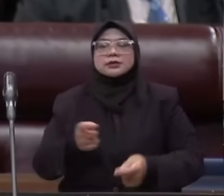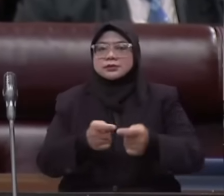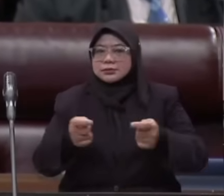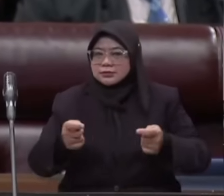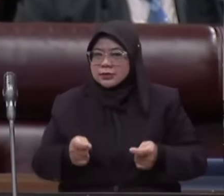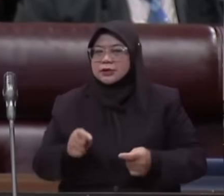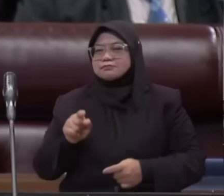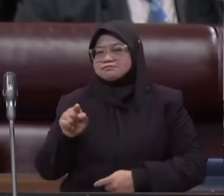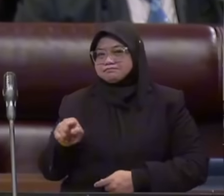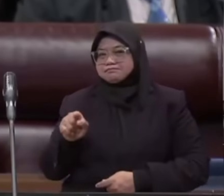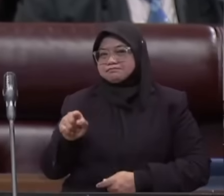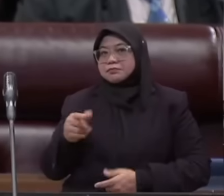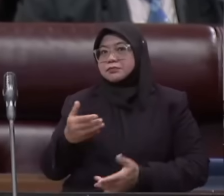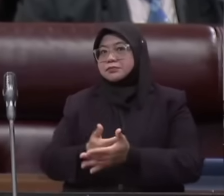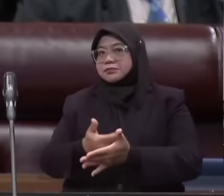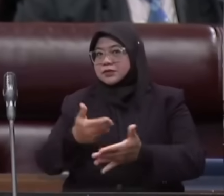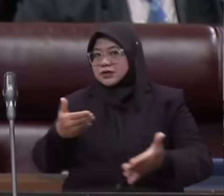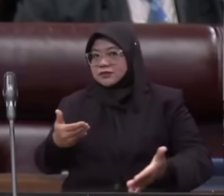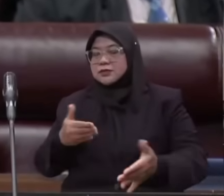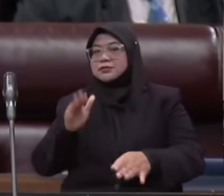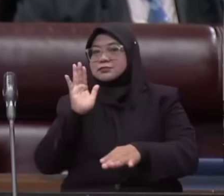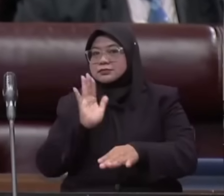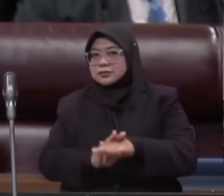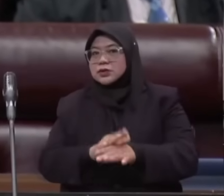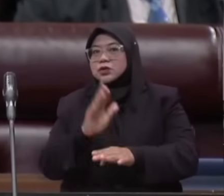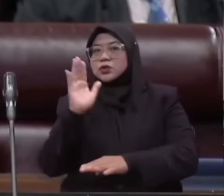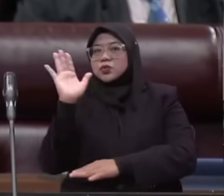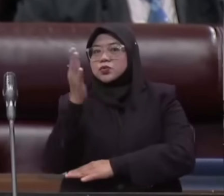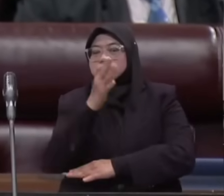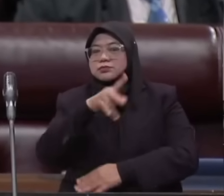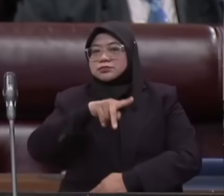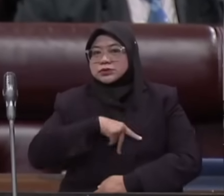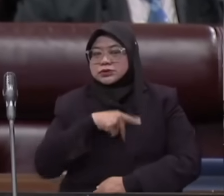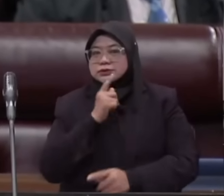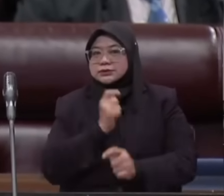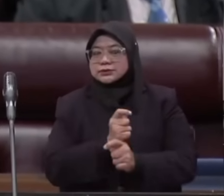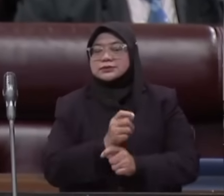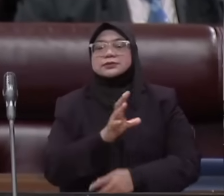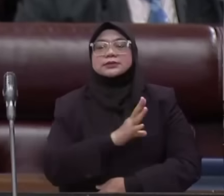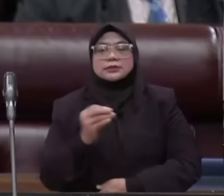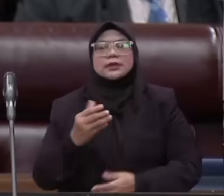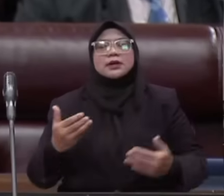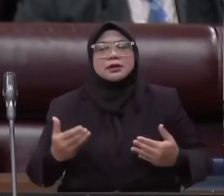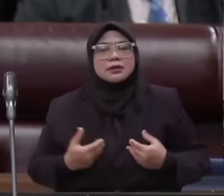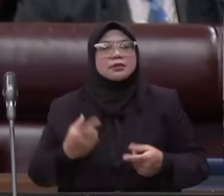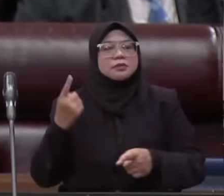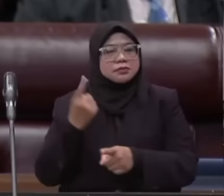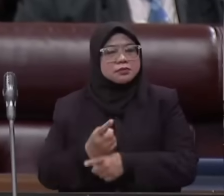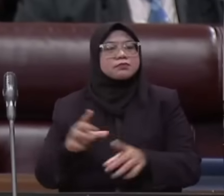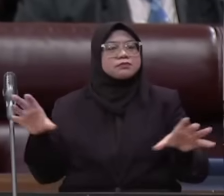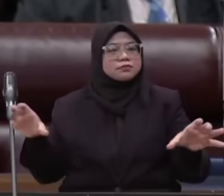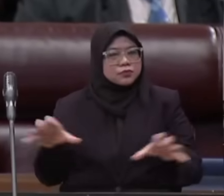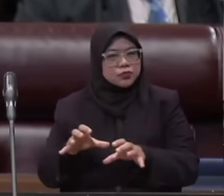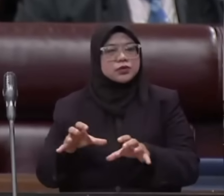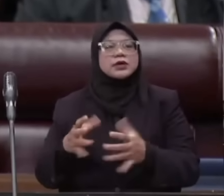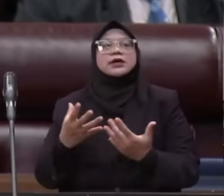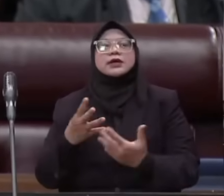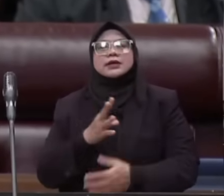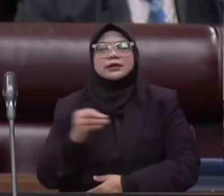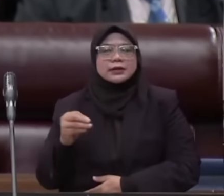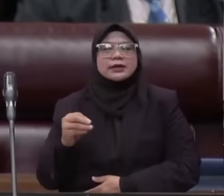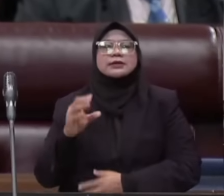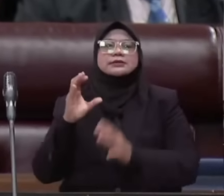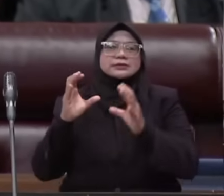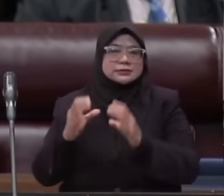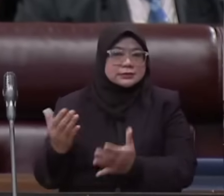kawasan-kawasan tersebut sebelum kita sentuh hutan simpan kekal memang ya Ada betul boleh dibuat stainleupe maining